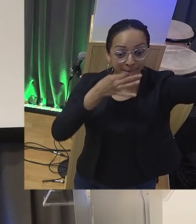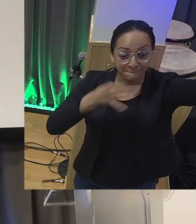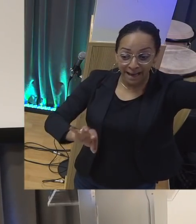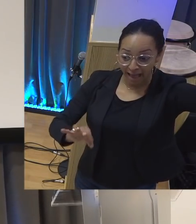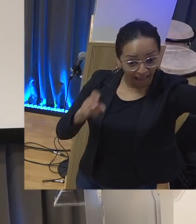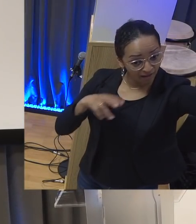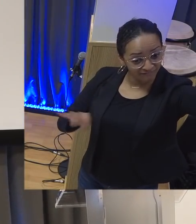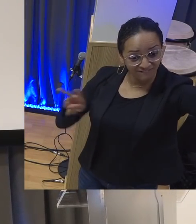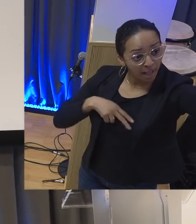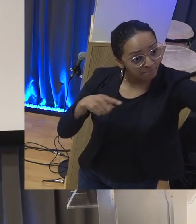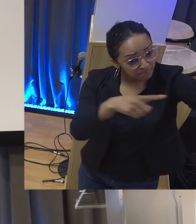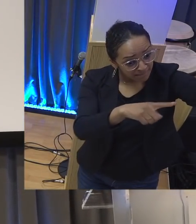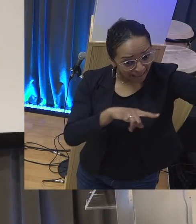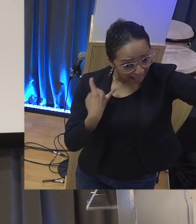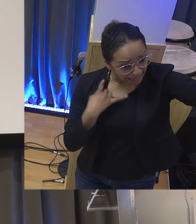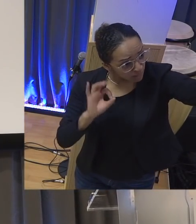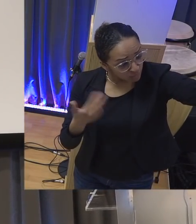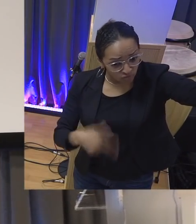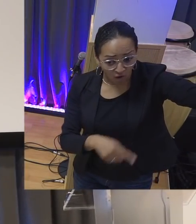pas ?